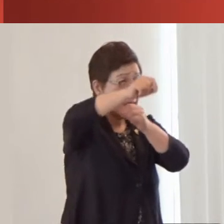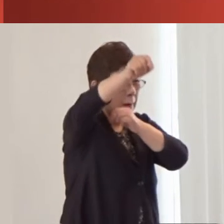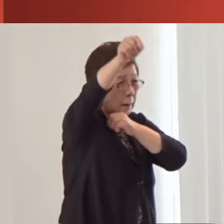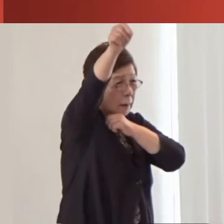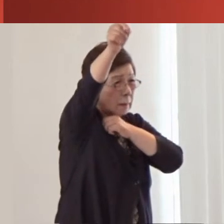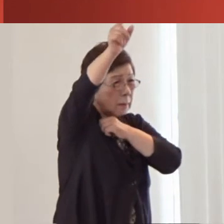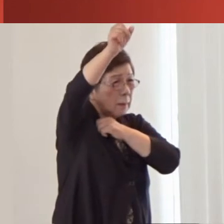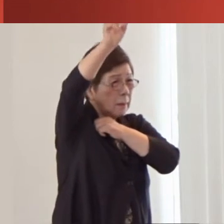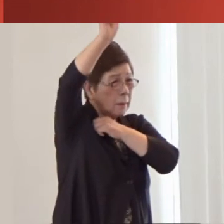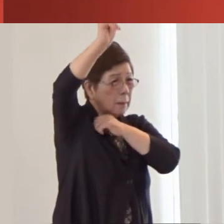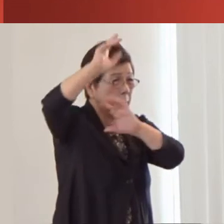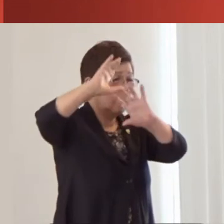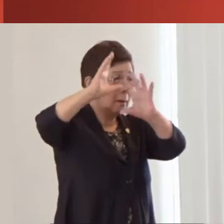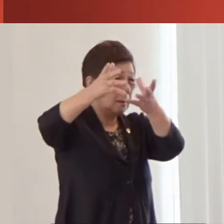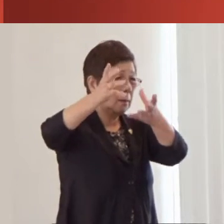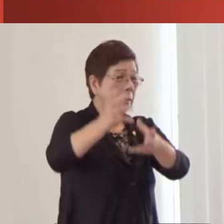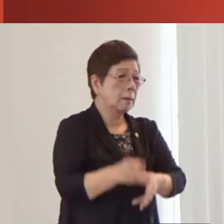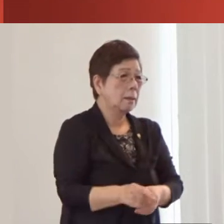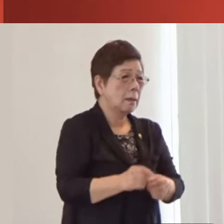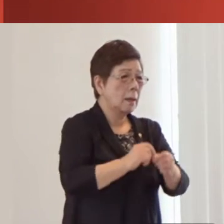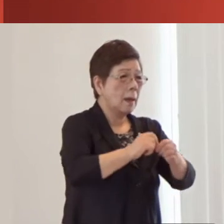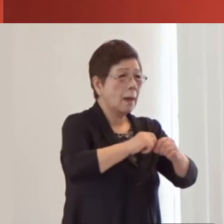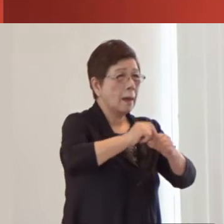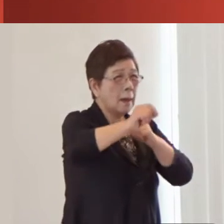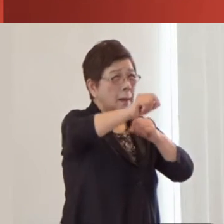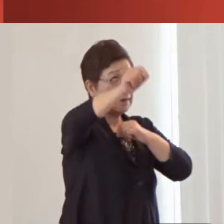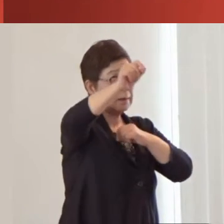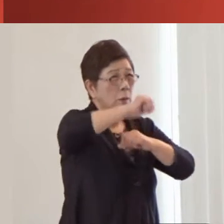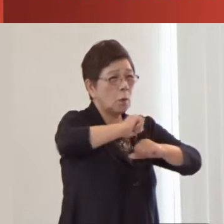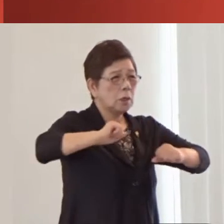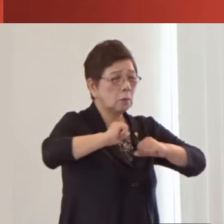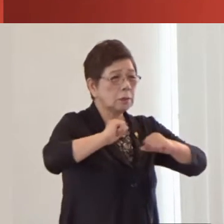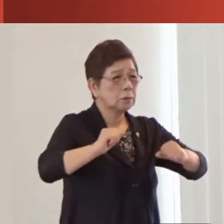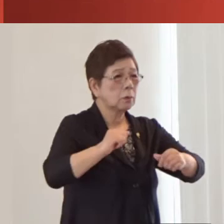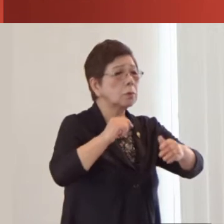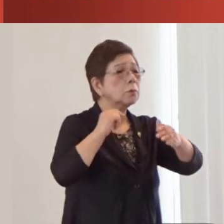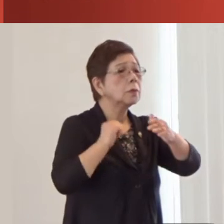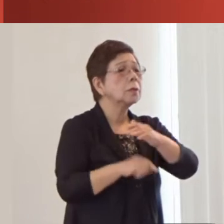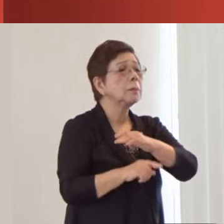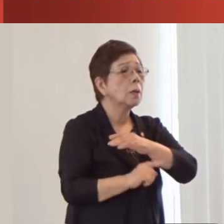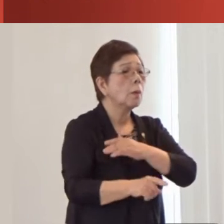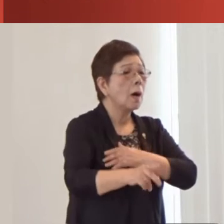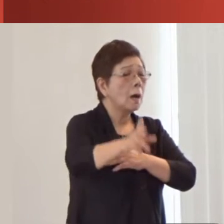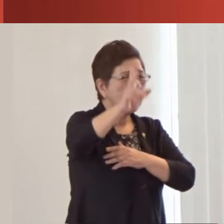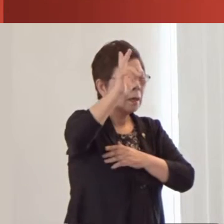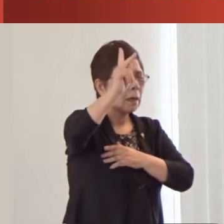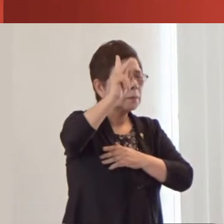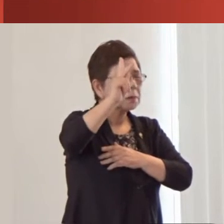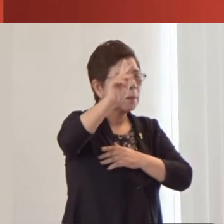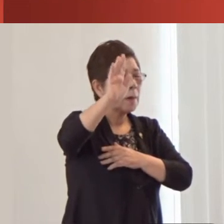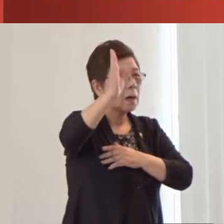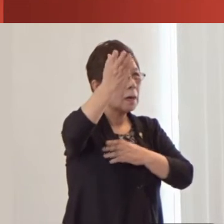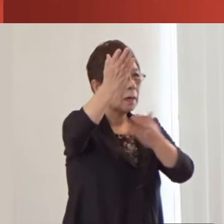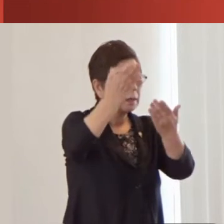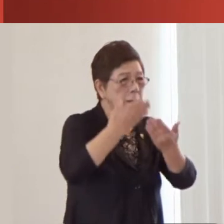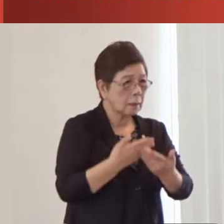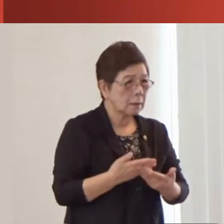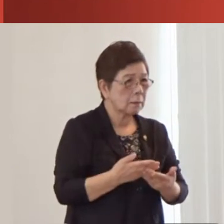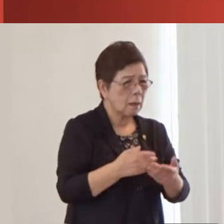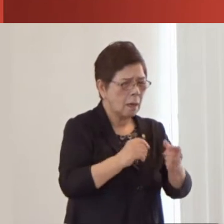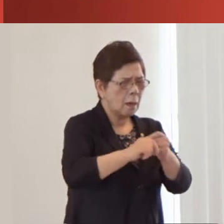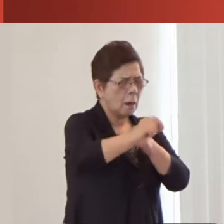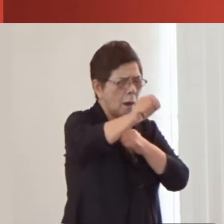永遠の命というのは神様から賜る命で、実はこの永遠の命でよく誤解されやすいんです